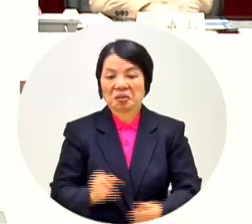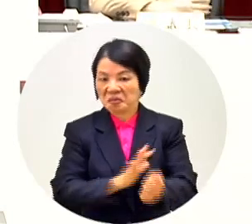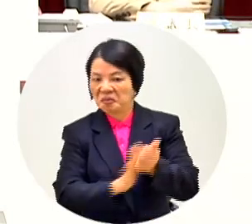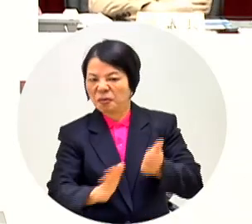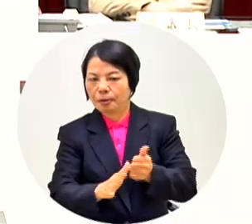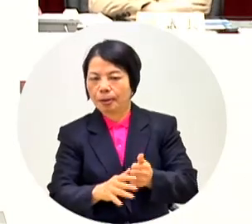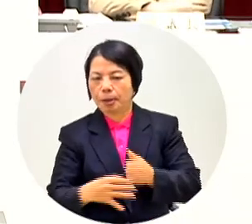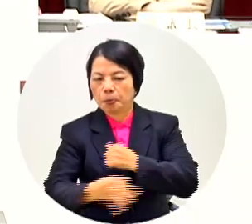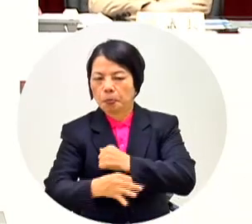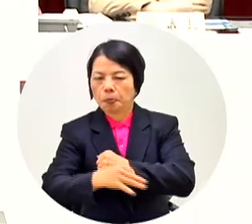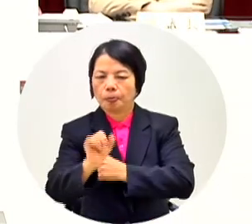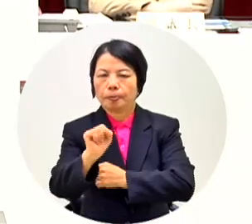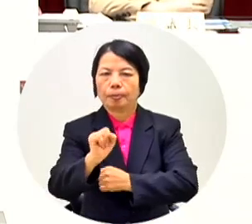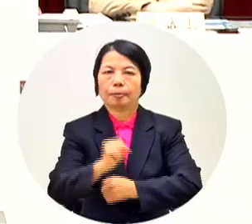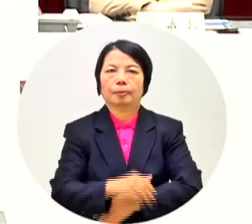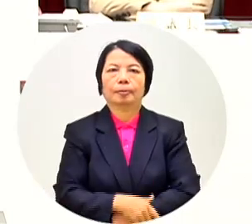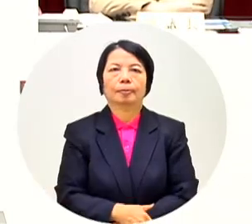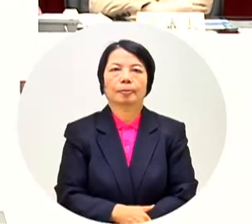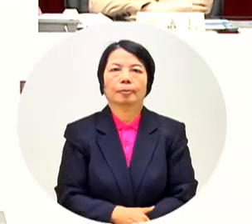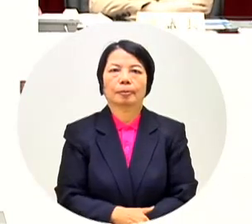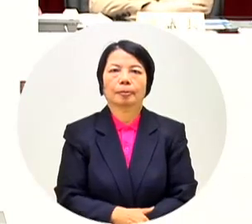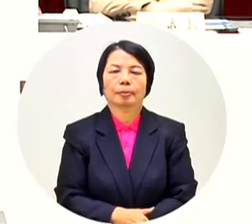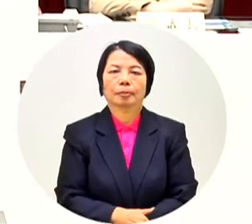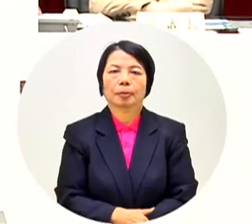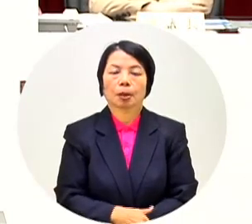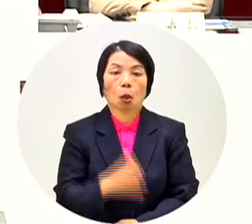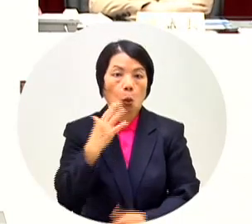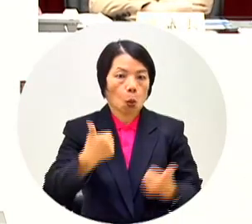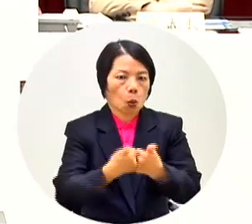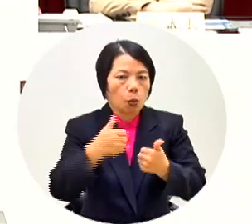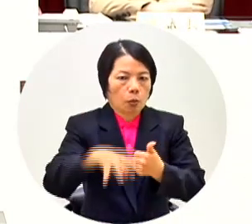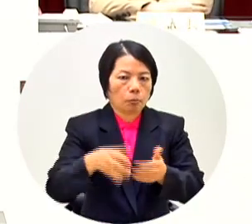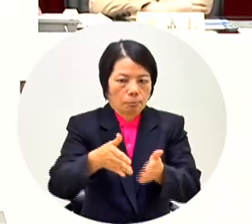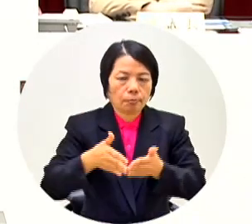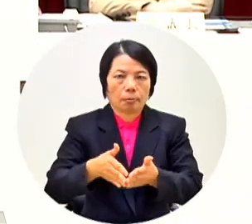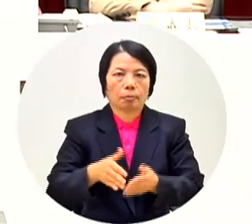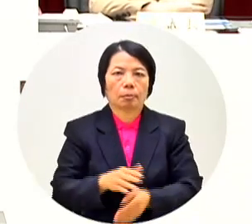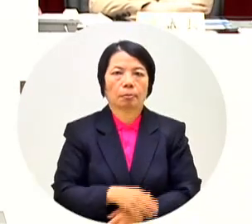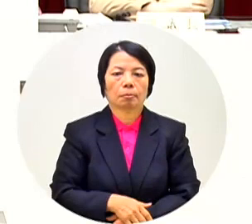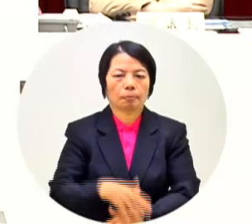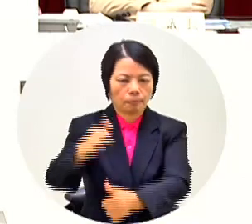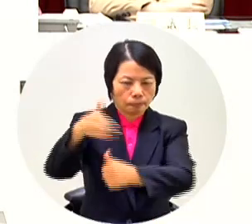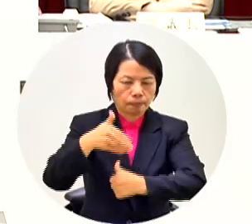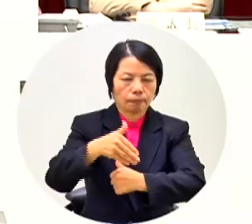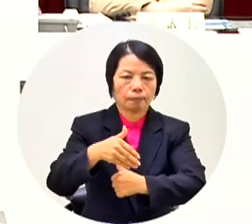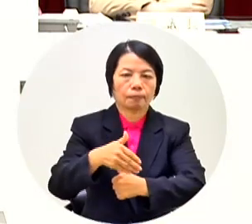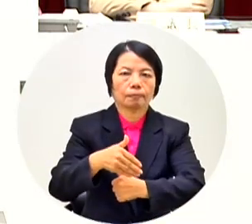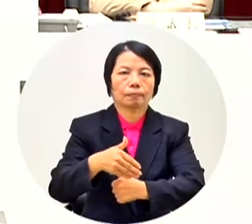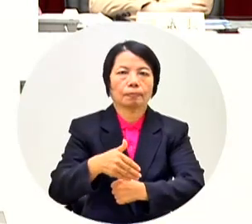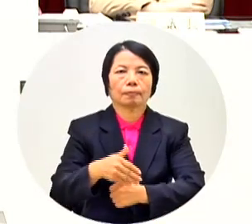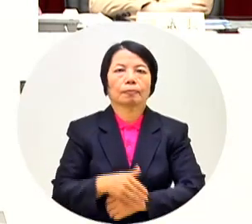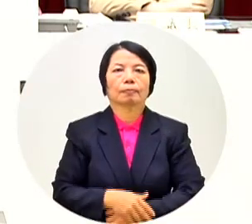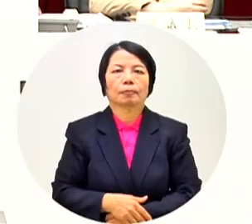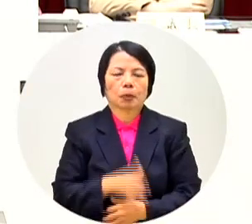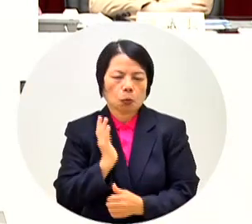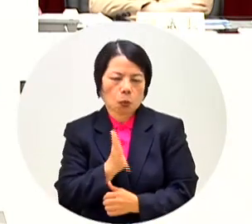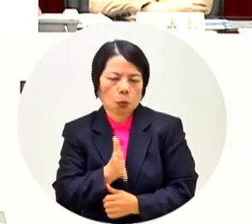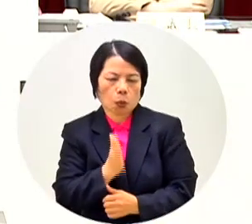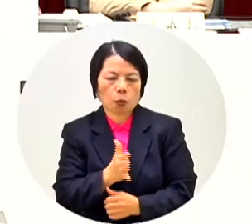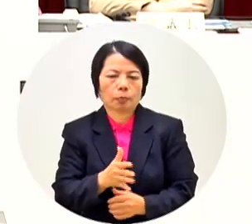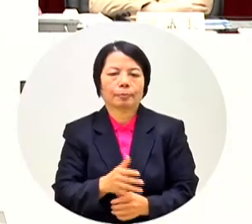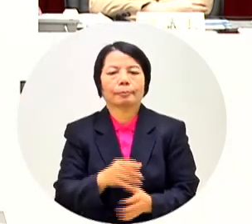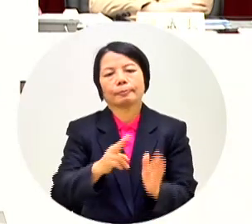备询。 就是讲议会有需要。 公文给你们。 当然 没问题啊。这个 派过来。可以了哈，你